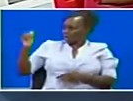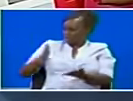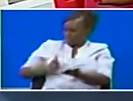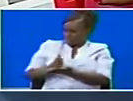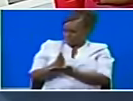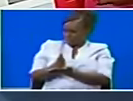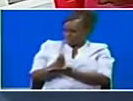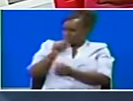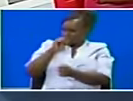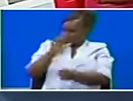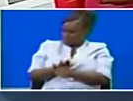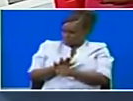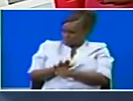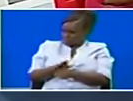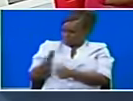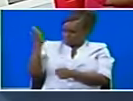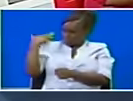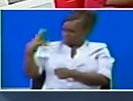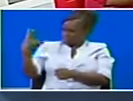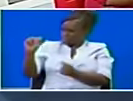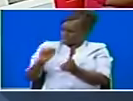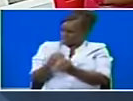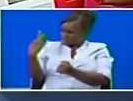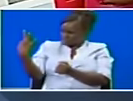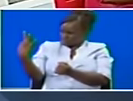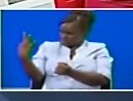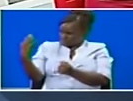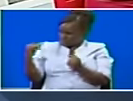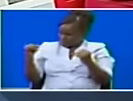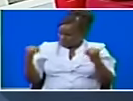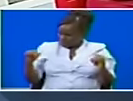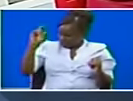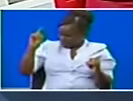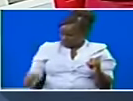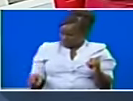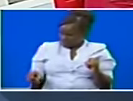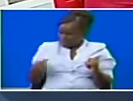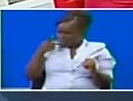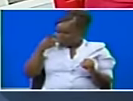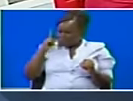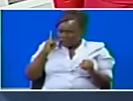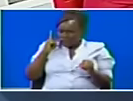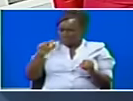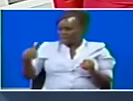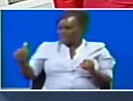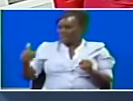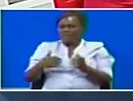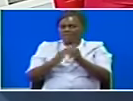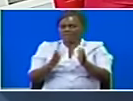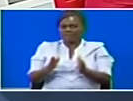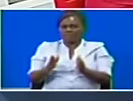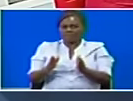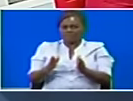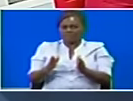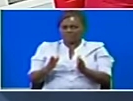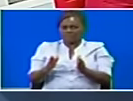hiyo ahadi au makubaliano yaliyofanywa mwaka 2013 yatimizwe? Kwamba itakuwa haki kwa Kalonzo Musyoka iwapo viongozi wengine wataamua